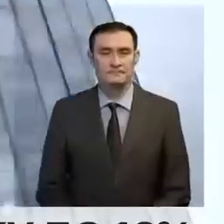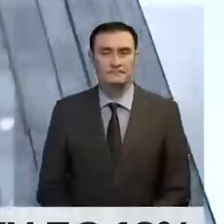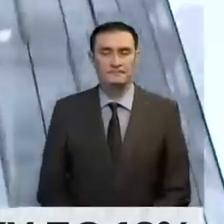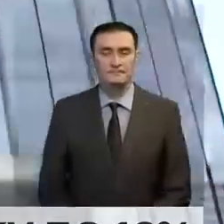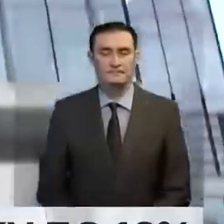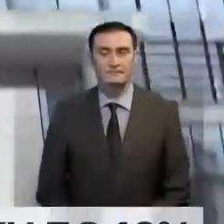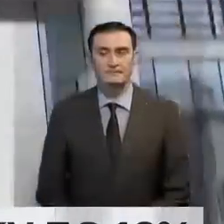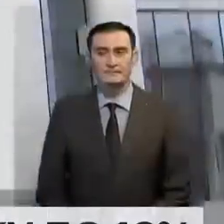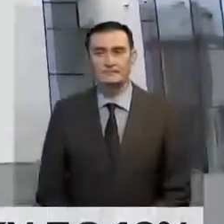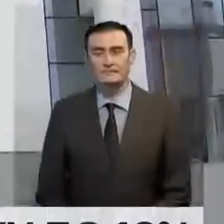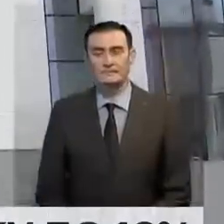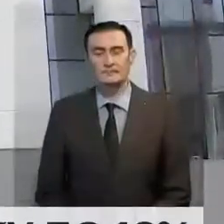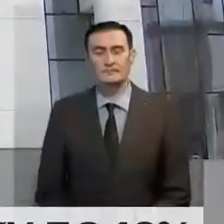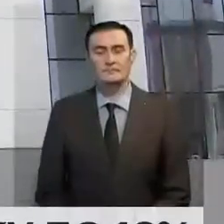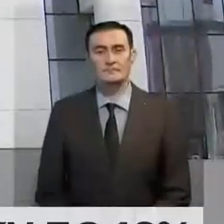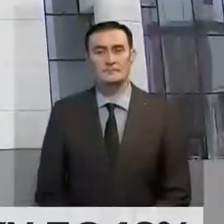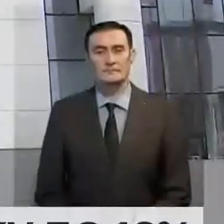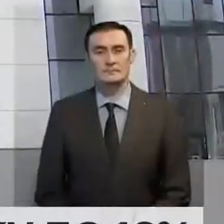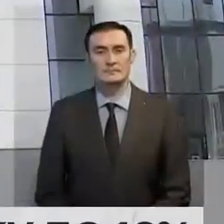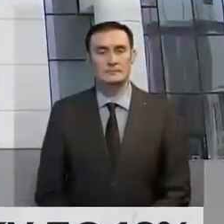Артур Горшняков, Астана, Хабар-24.